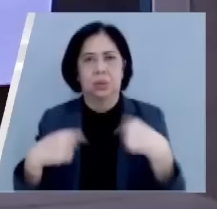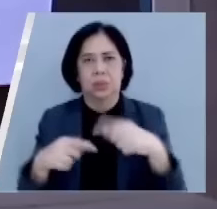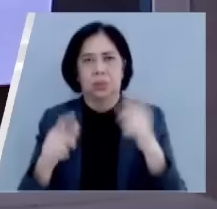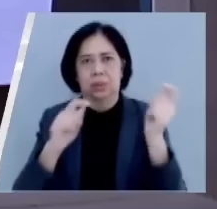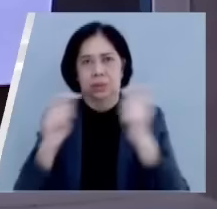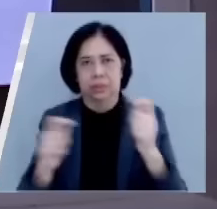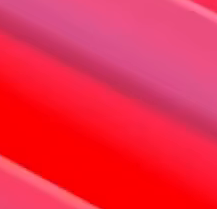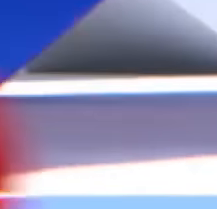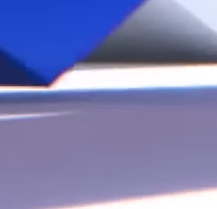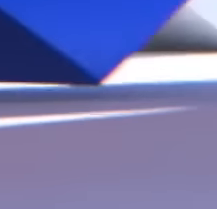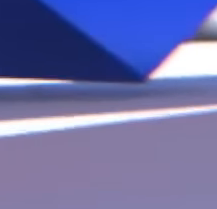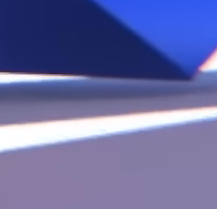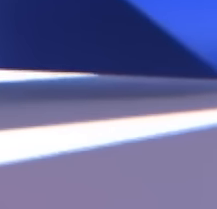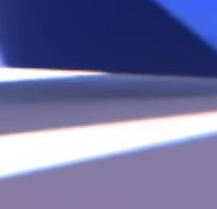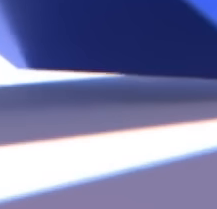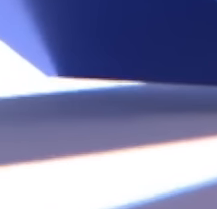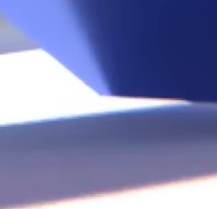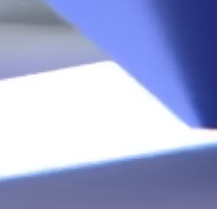Nakatutok si Sandra Aguinaldo.